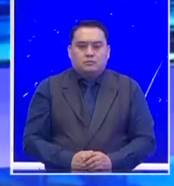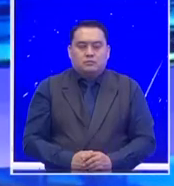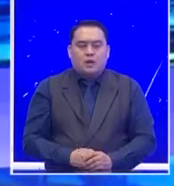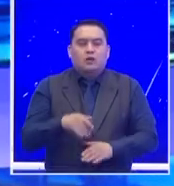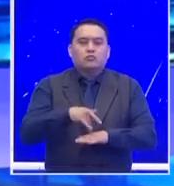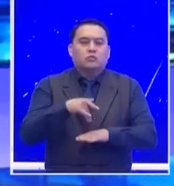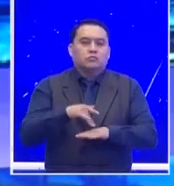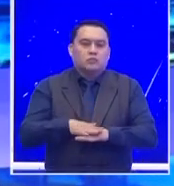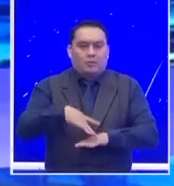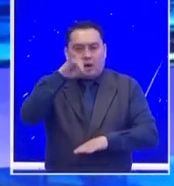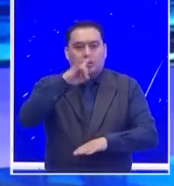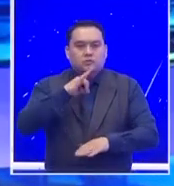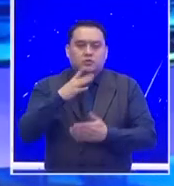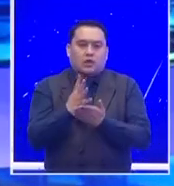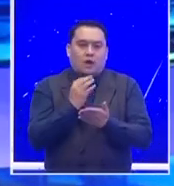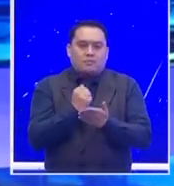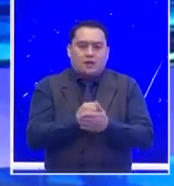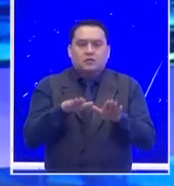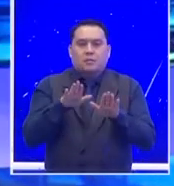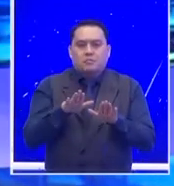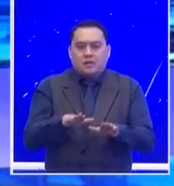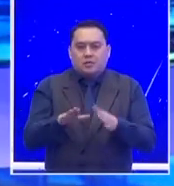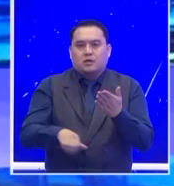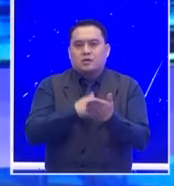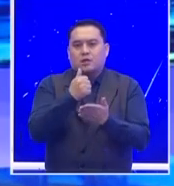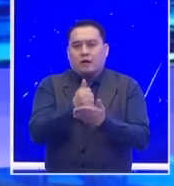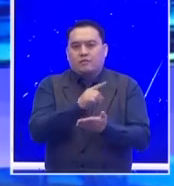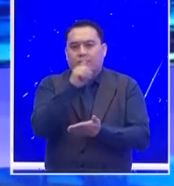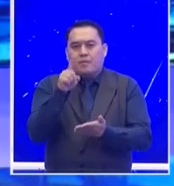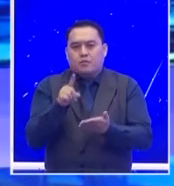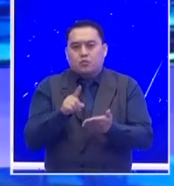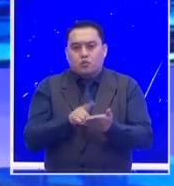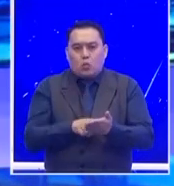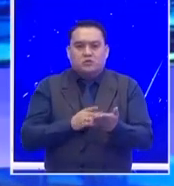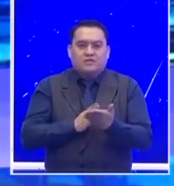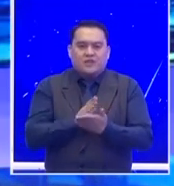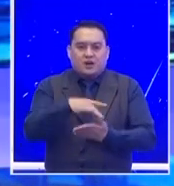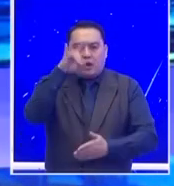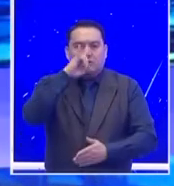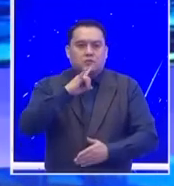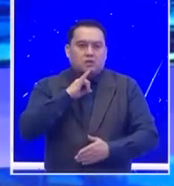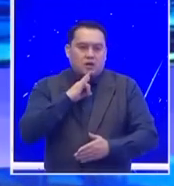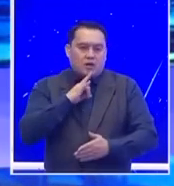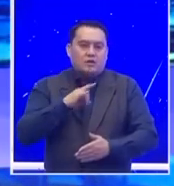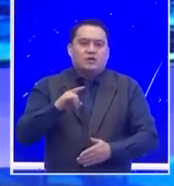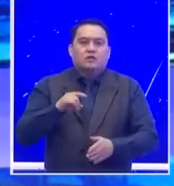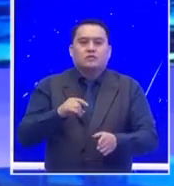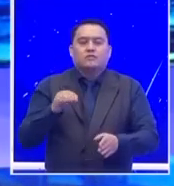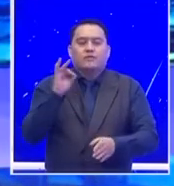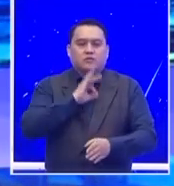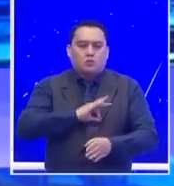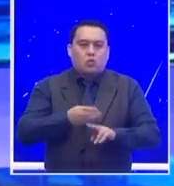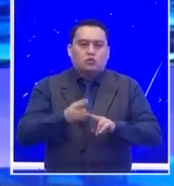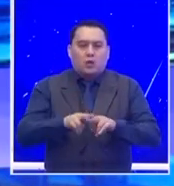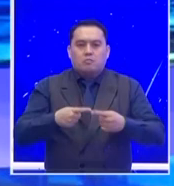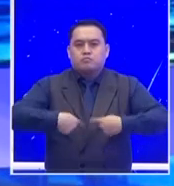Истощение запасов казахстанских месторождений – один из приоритетных вопросов геологической сферы Казахстана. Восполнение